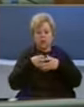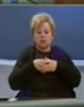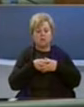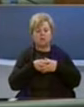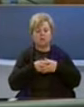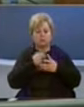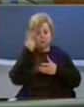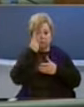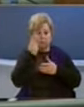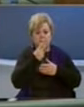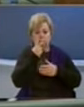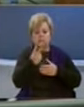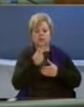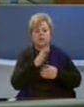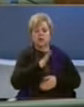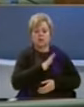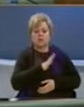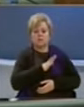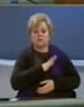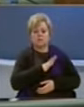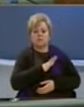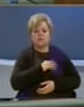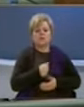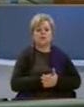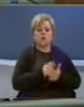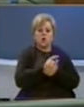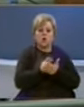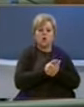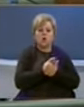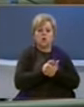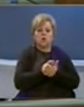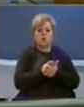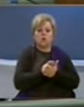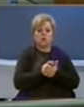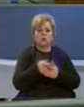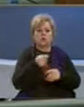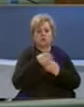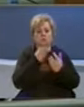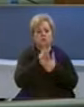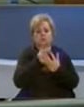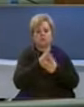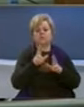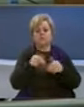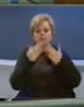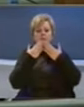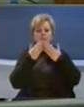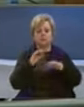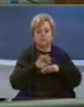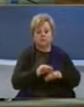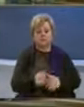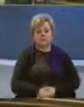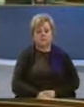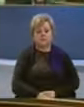pas mundësi me parapo këto rreziqe, këto mundësi, edhe me kohë do të ketë mundësi edhe të ndryhë. Faleminderit shumë, zoti kryesues.